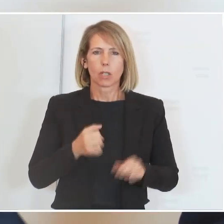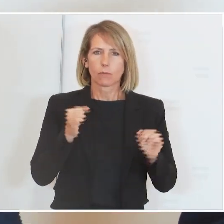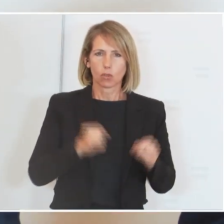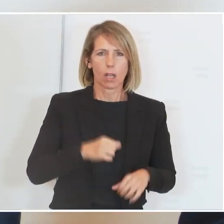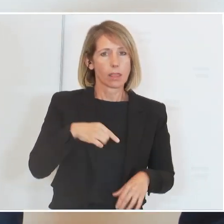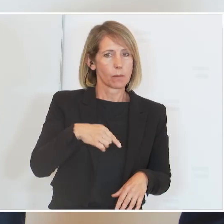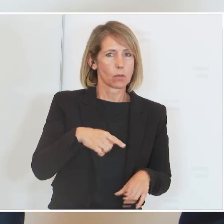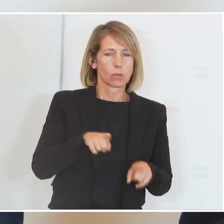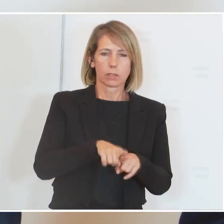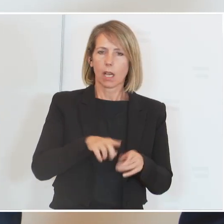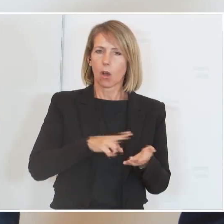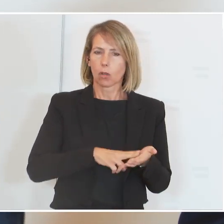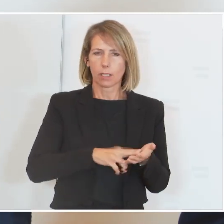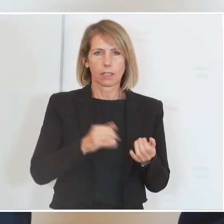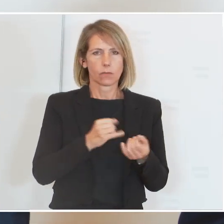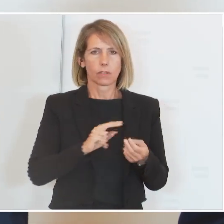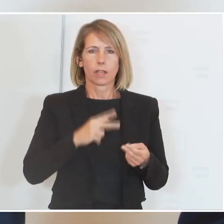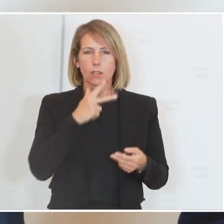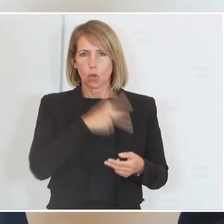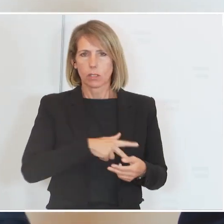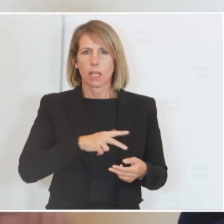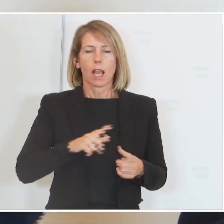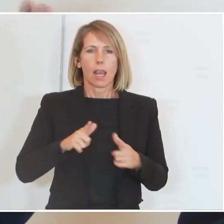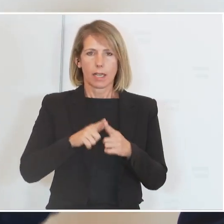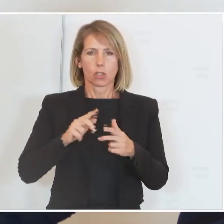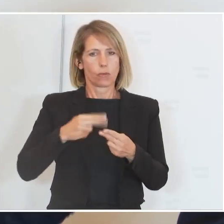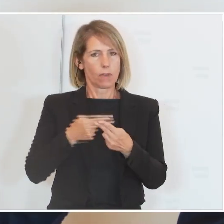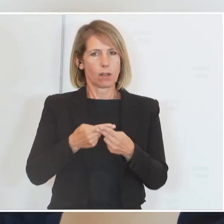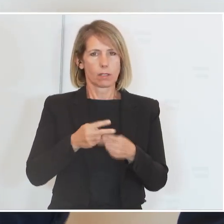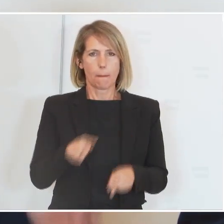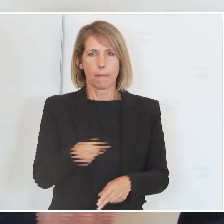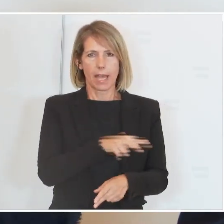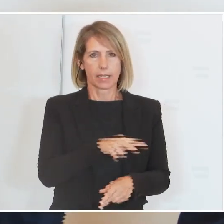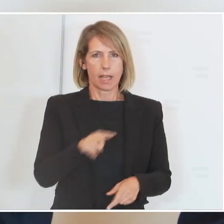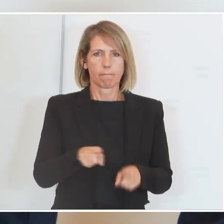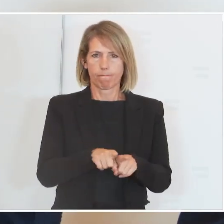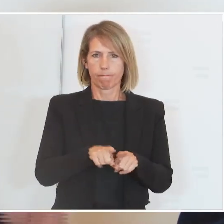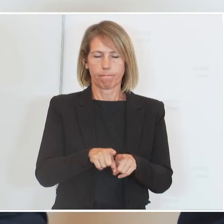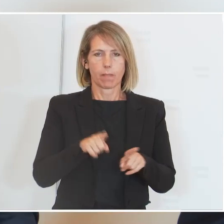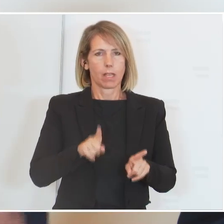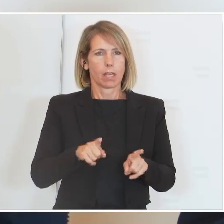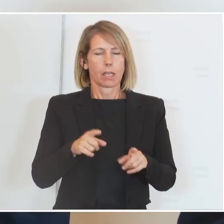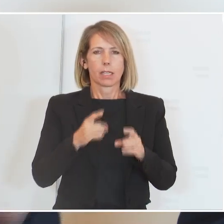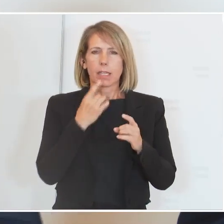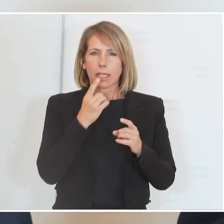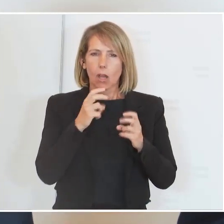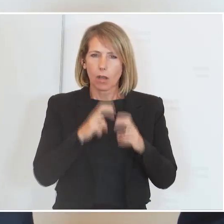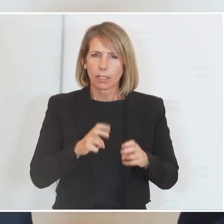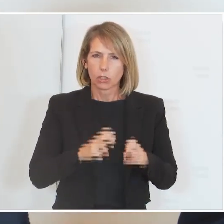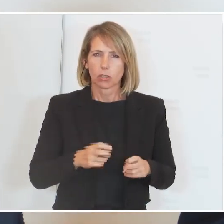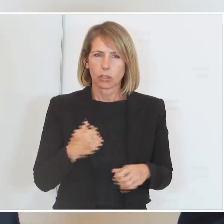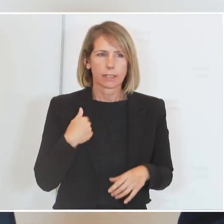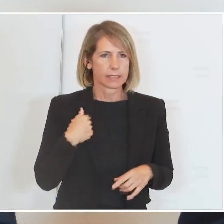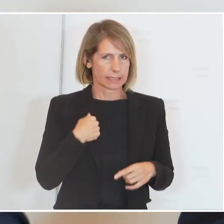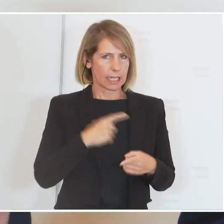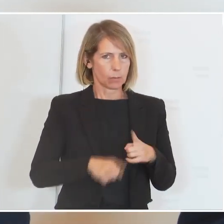Progression, genauso wie die Valorisierung der Sozialleistungen. Ich habe es jetzt nicht genau nachrecherchiert, ich habe es im Ohr, seit ich schon Politik